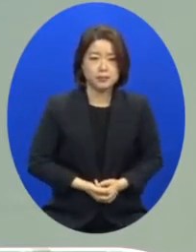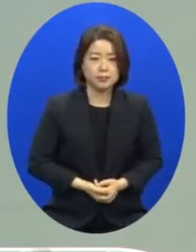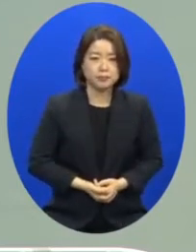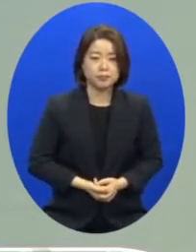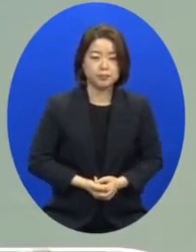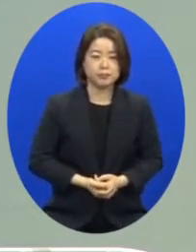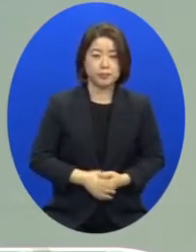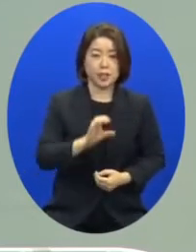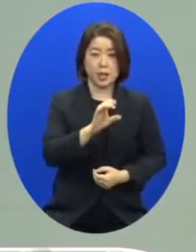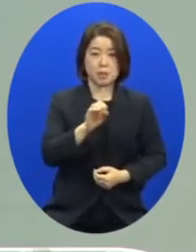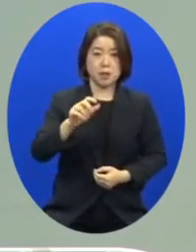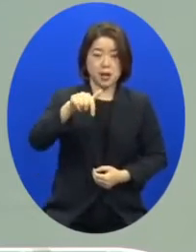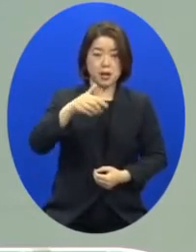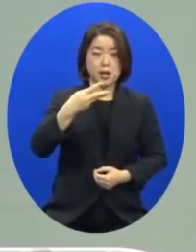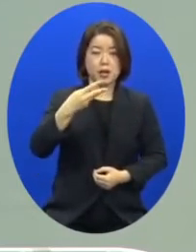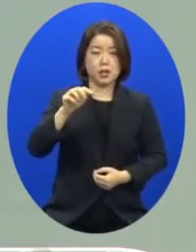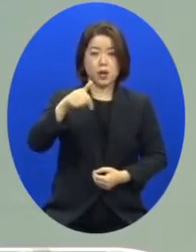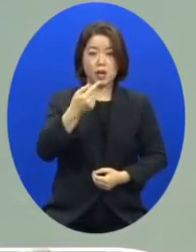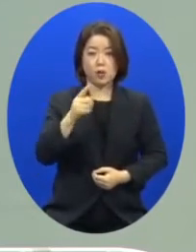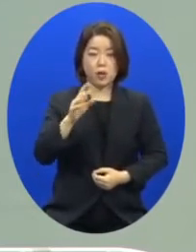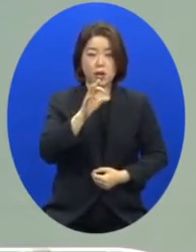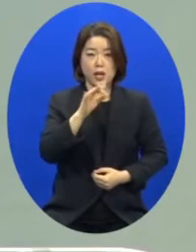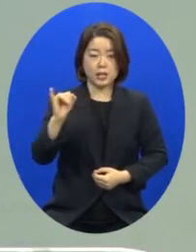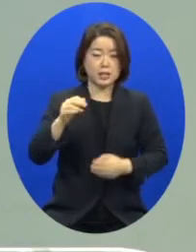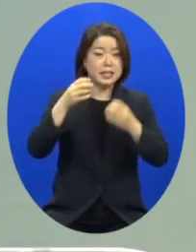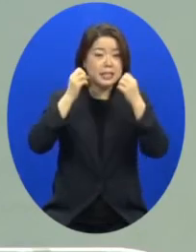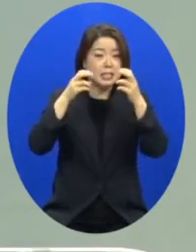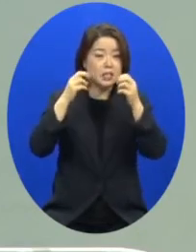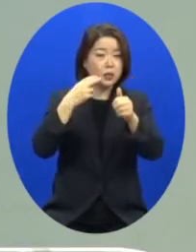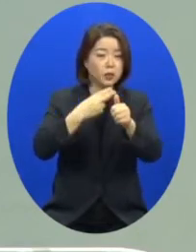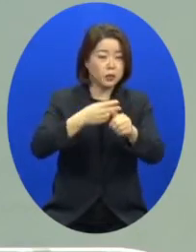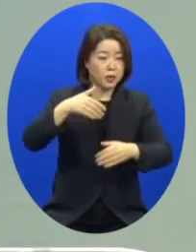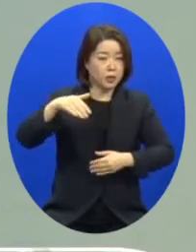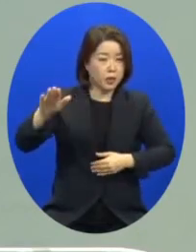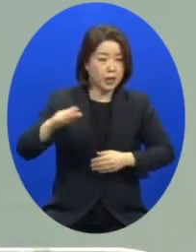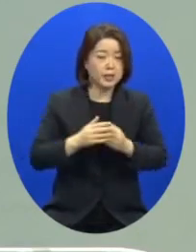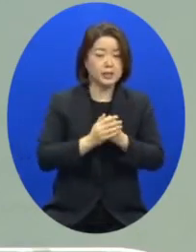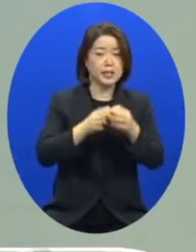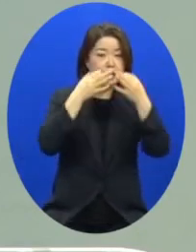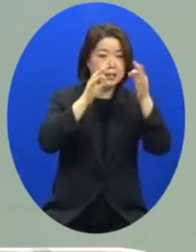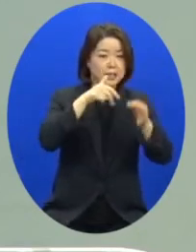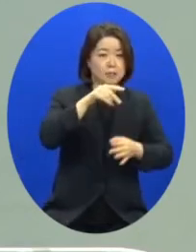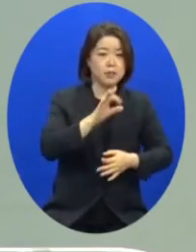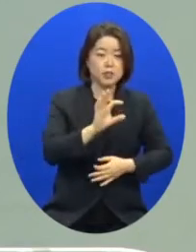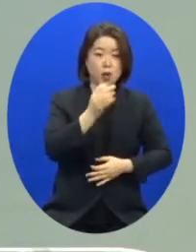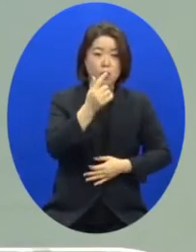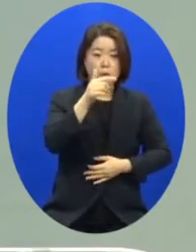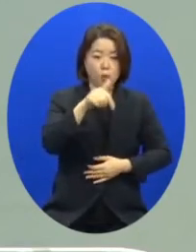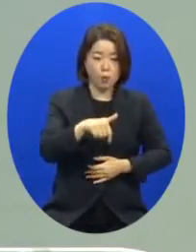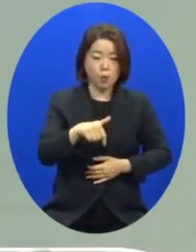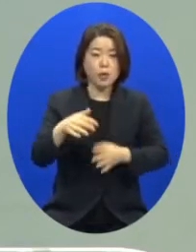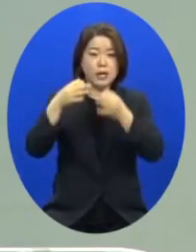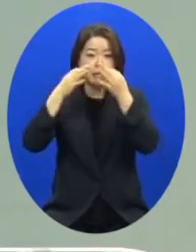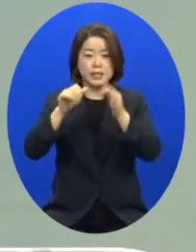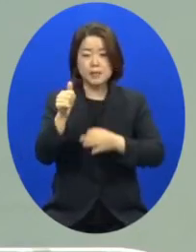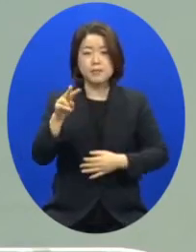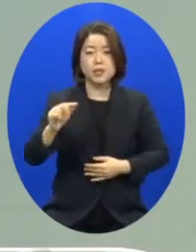8억 아에 선교사로 떠나는 김종욱 김현희 집사님 오늘 파송 예배 드립니다